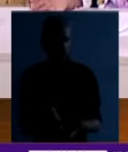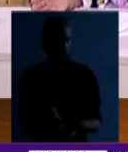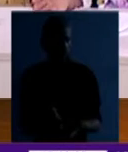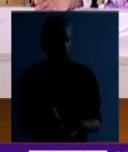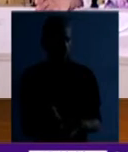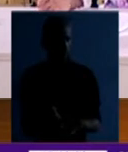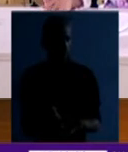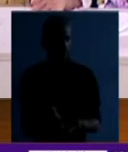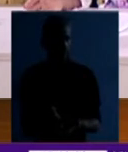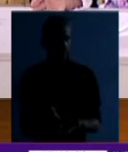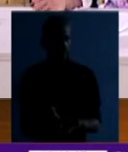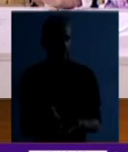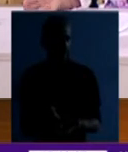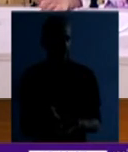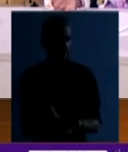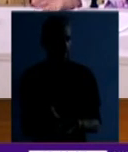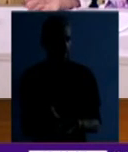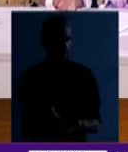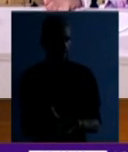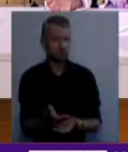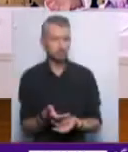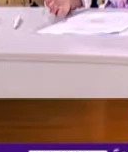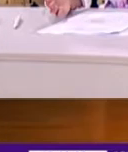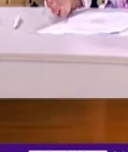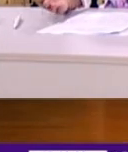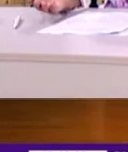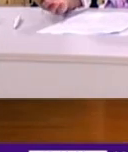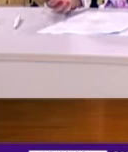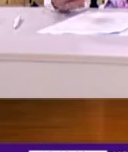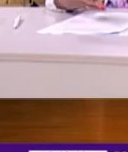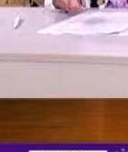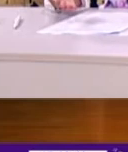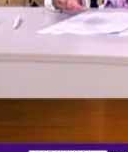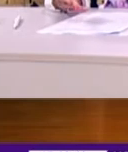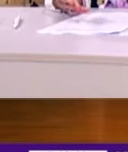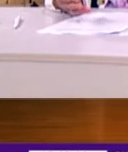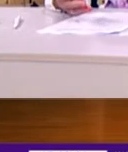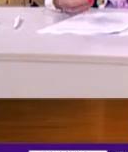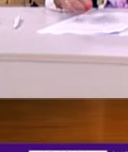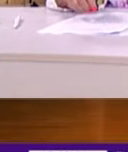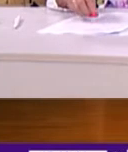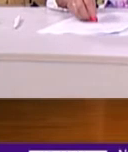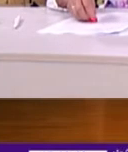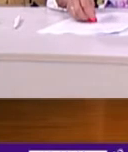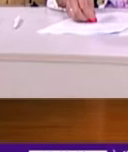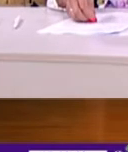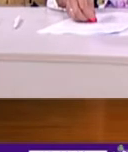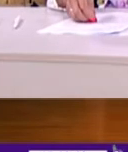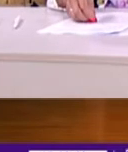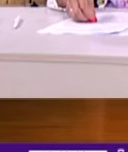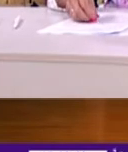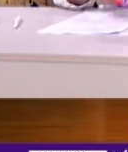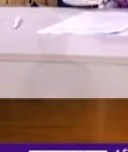держави, уряду, мер, сідаєте і вирішуєте. Я розумію, що це може бути якимось там тиском